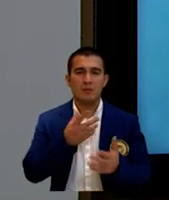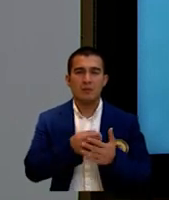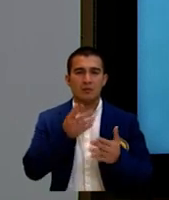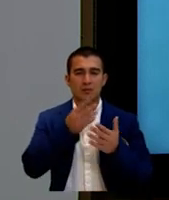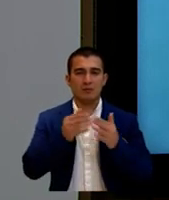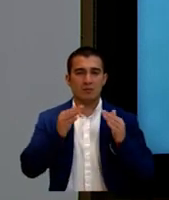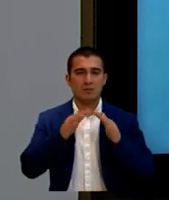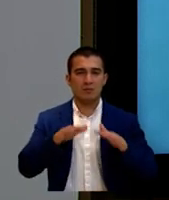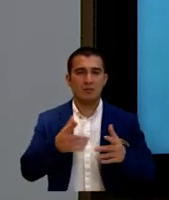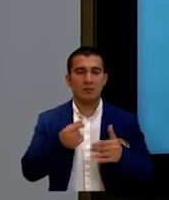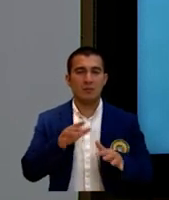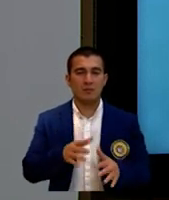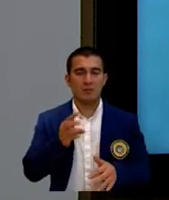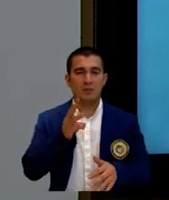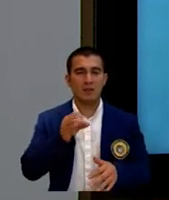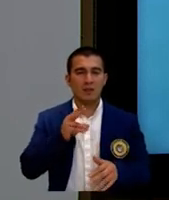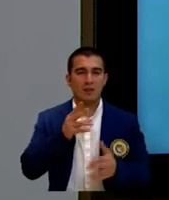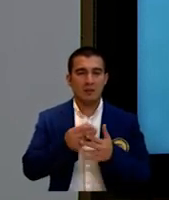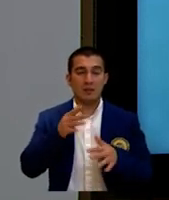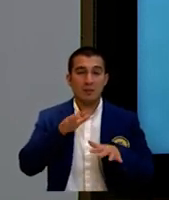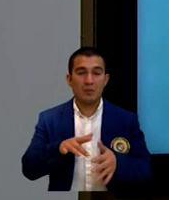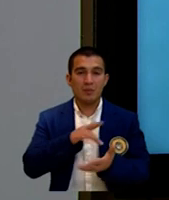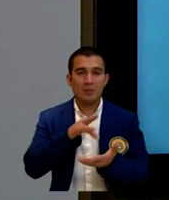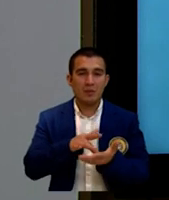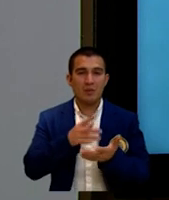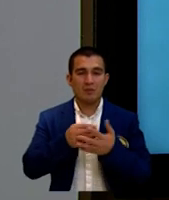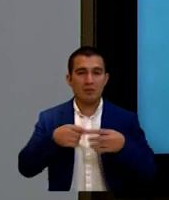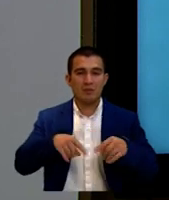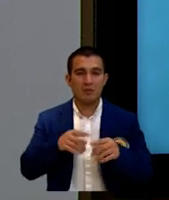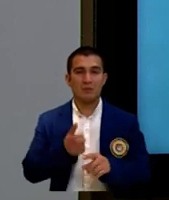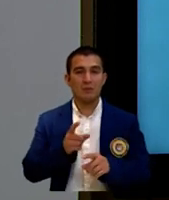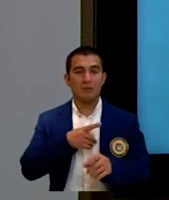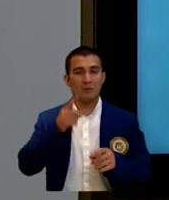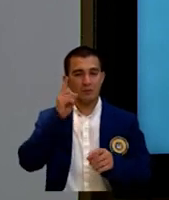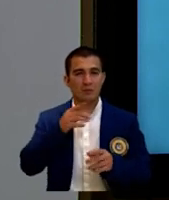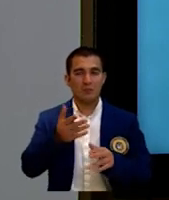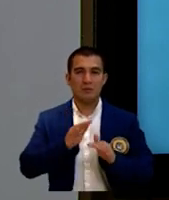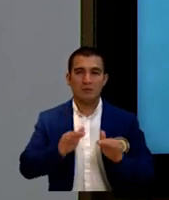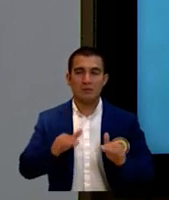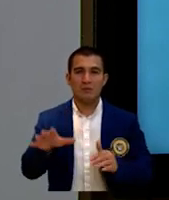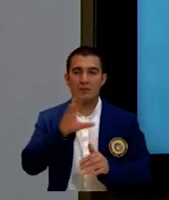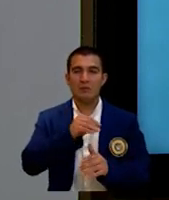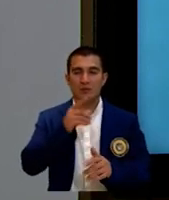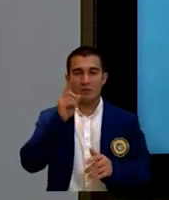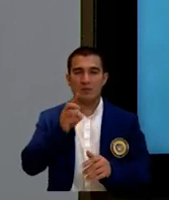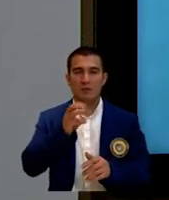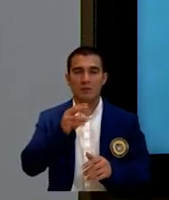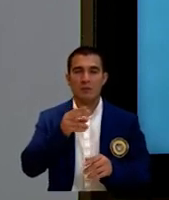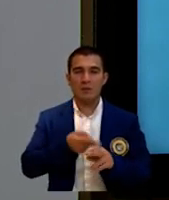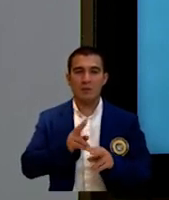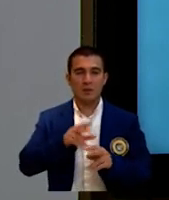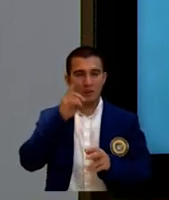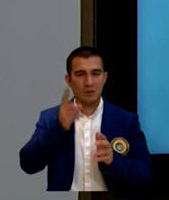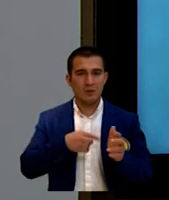o'g'il bolalarimiz ikkilanmasdan javob berishi mumkin. Chunki futbol ishqibozlari Madrid shahri qayerda